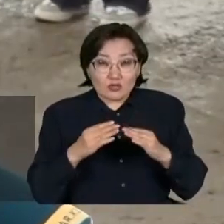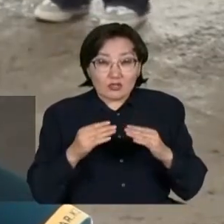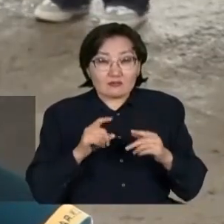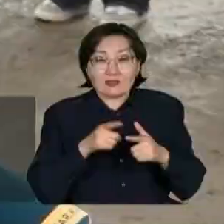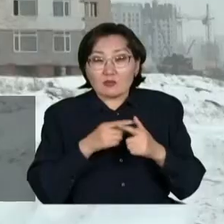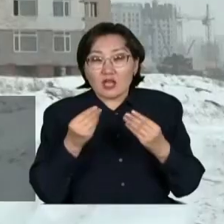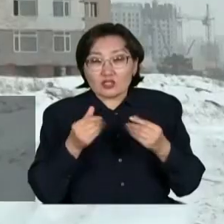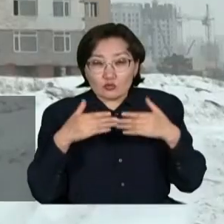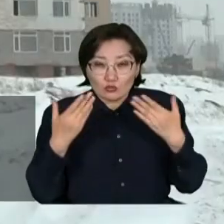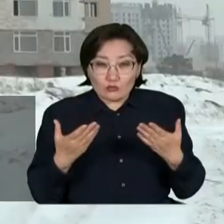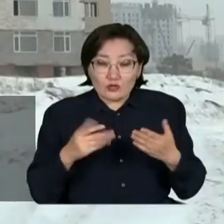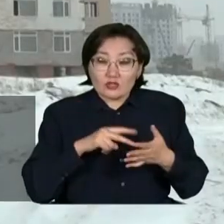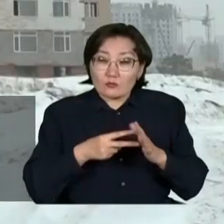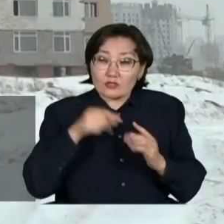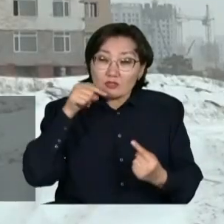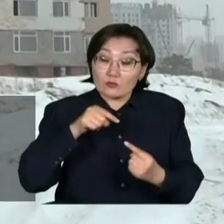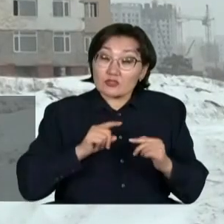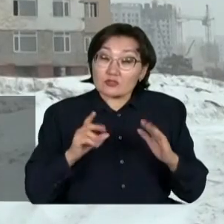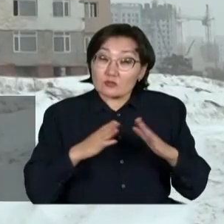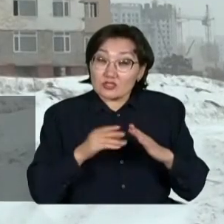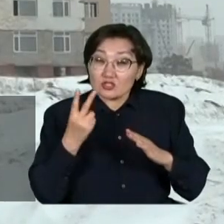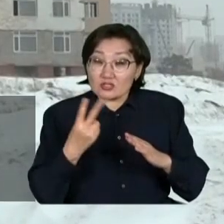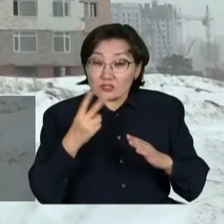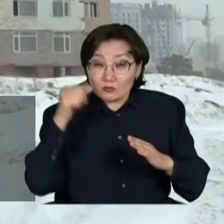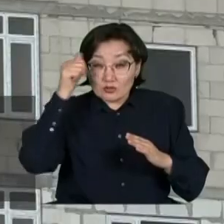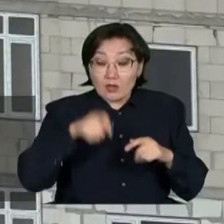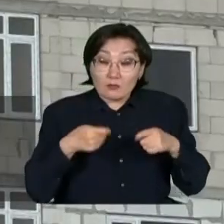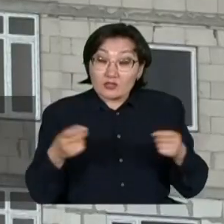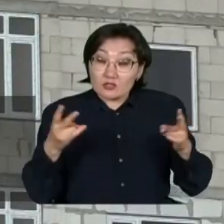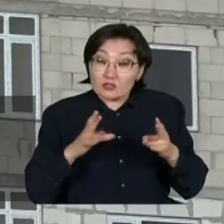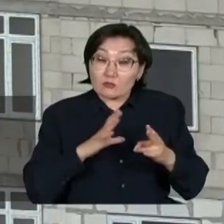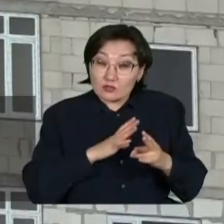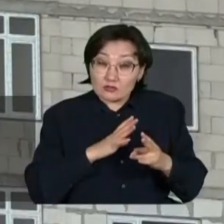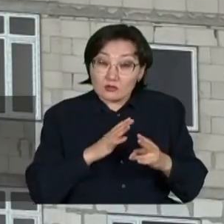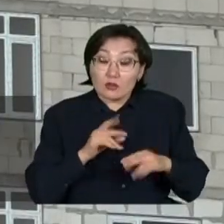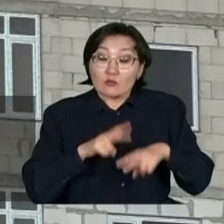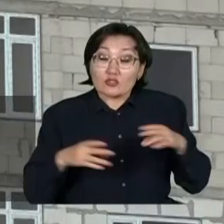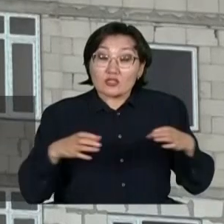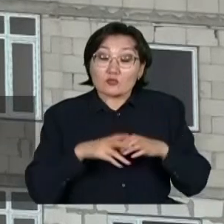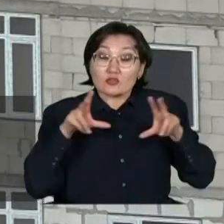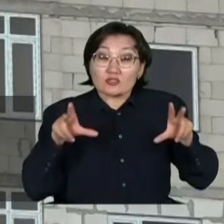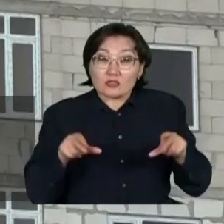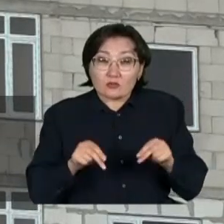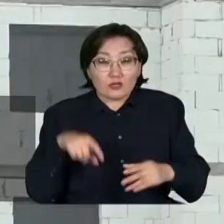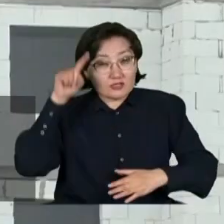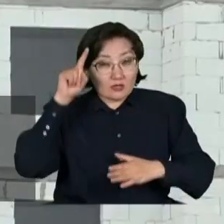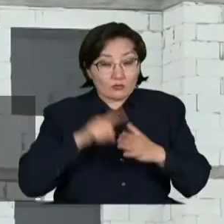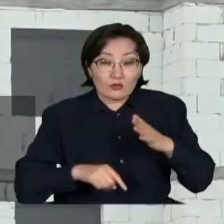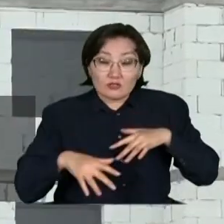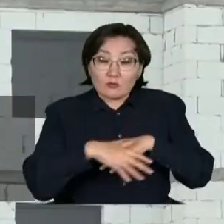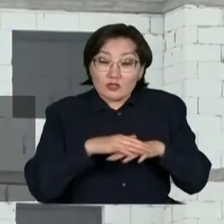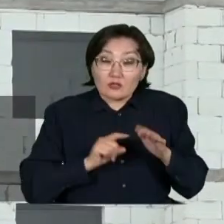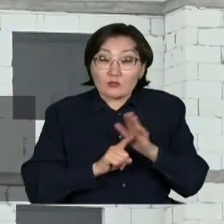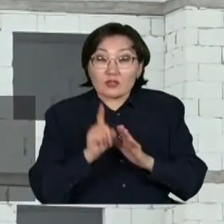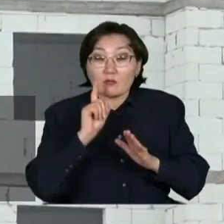жоқ жүрміз. Жоспар бойынша баспаналар 2022 жылы берілуі керек болған. Мердігердің уәдесіне имандай сенген қараша басында